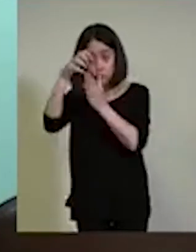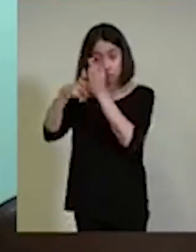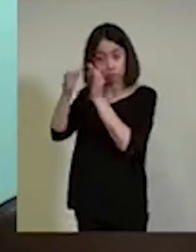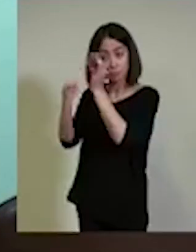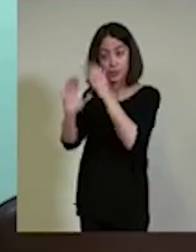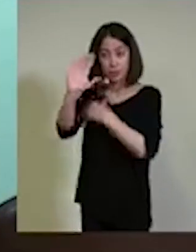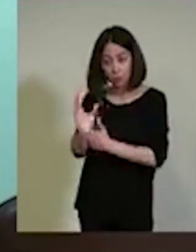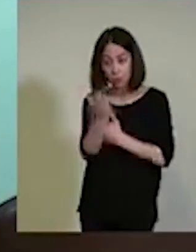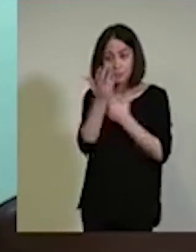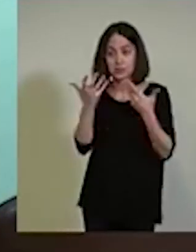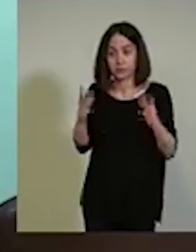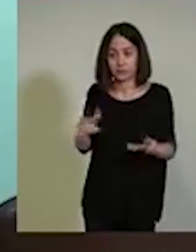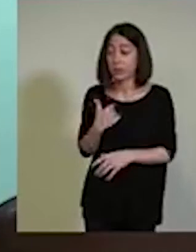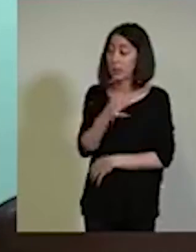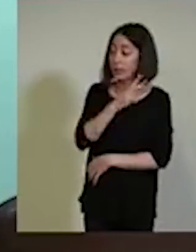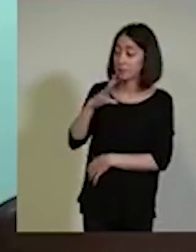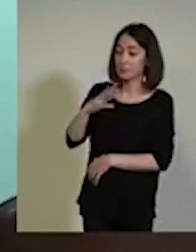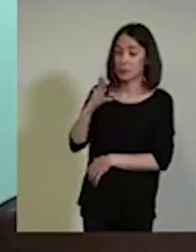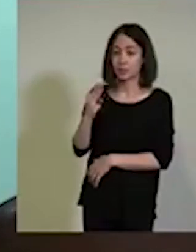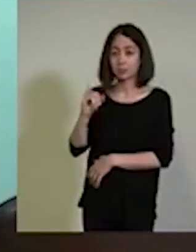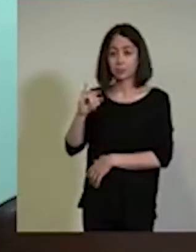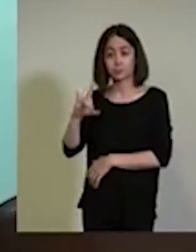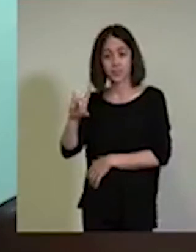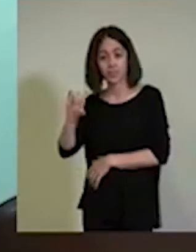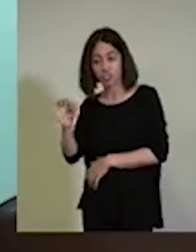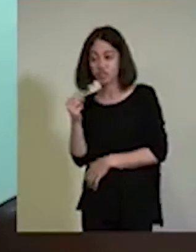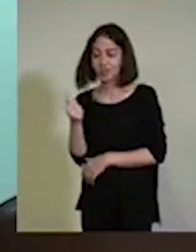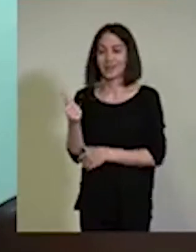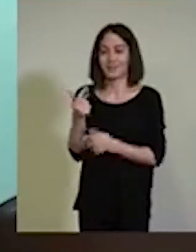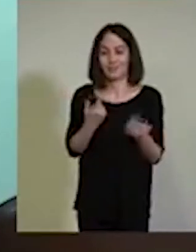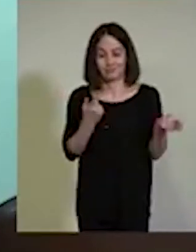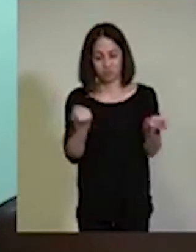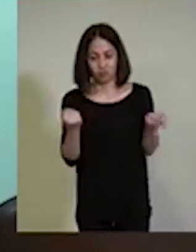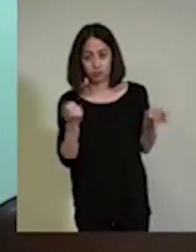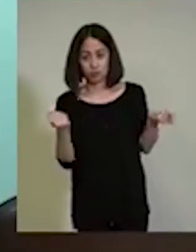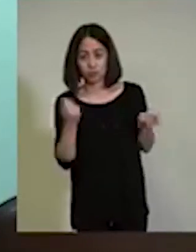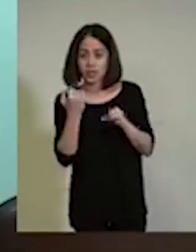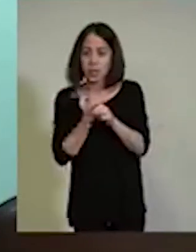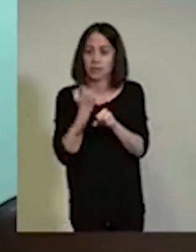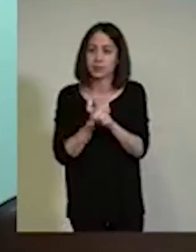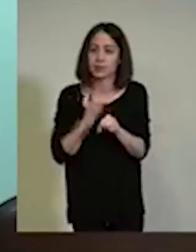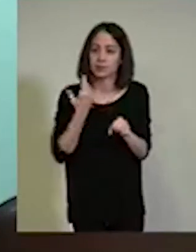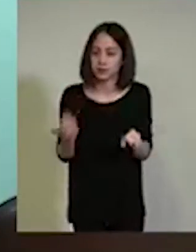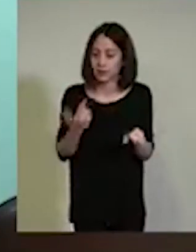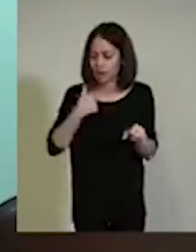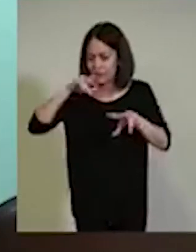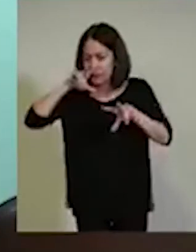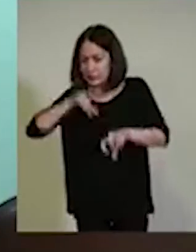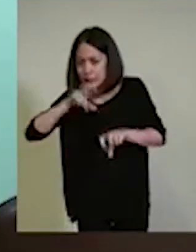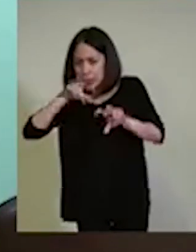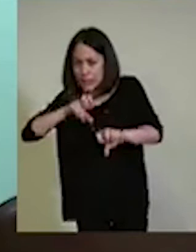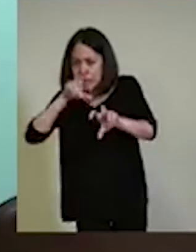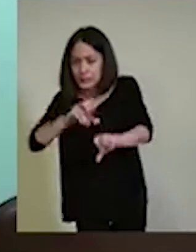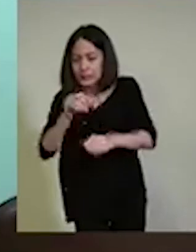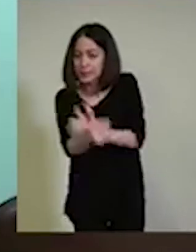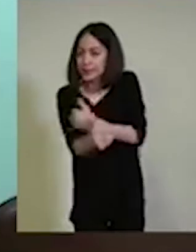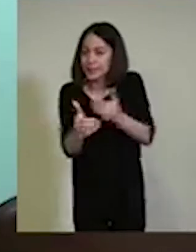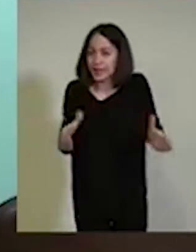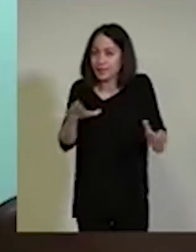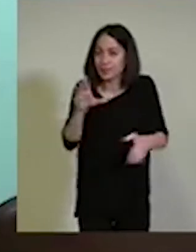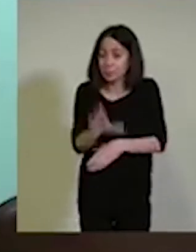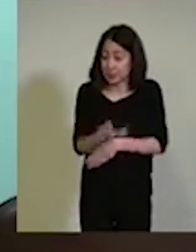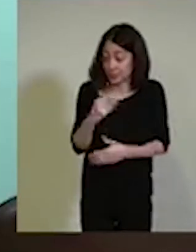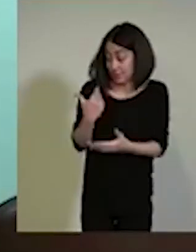également Claudine Bichet qui a conduit un précieux et important travail d'analyse et de cadrage qui va vous